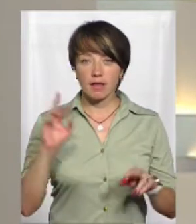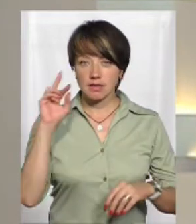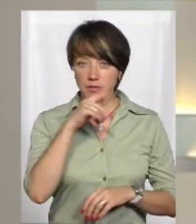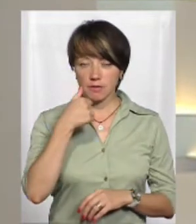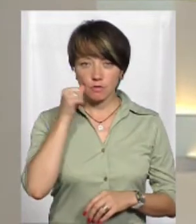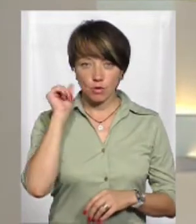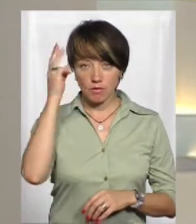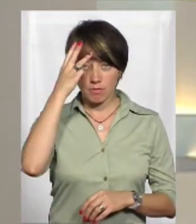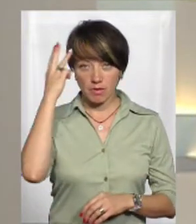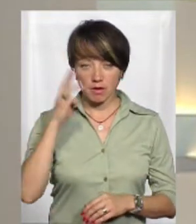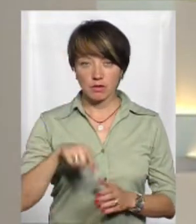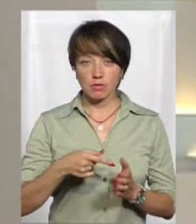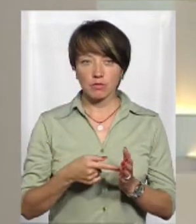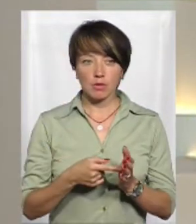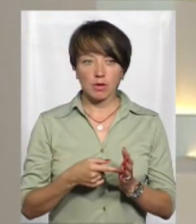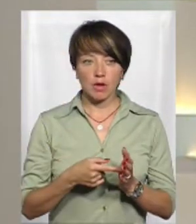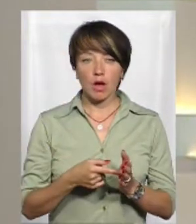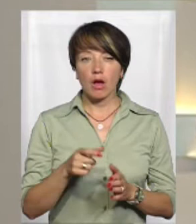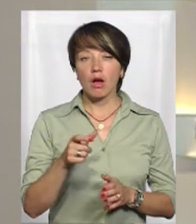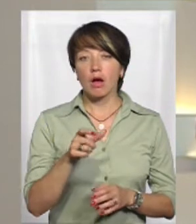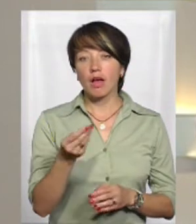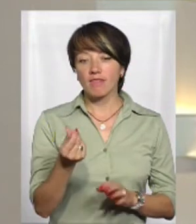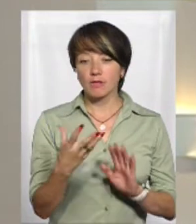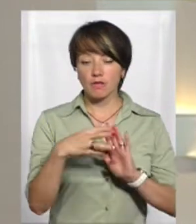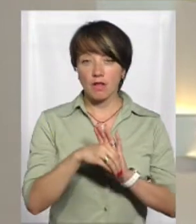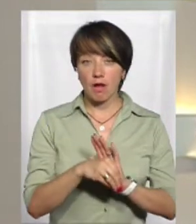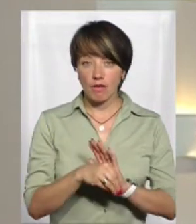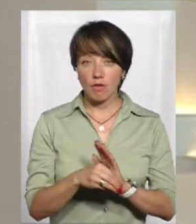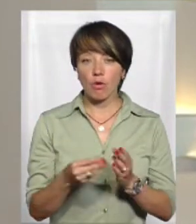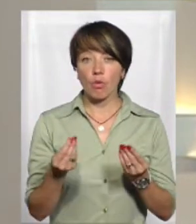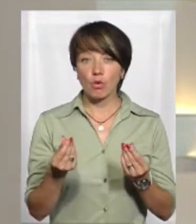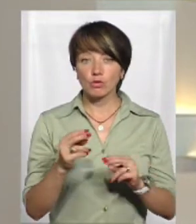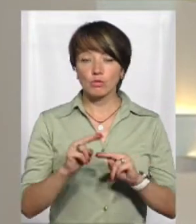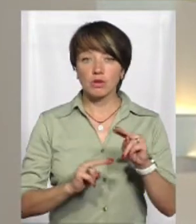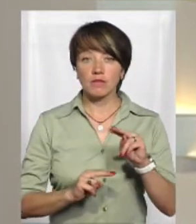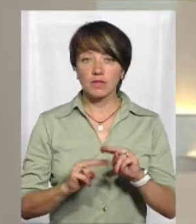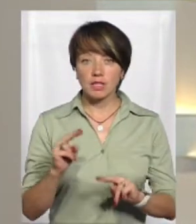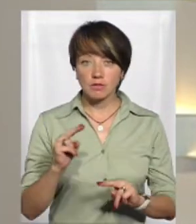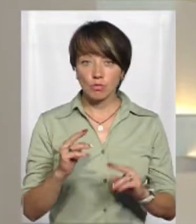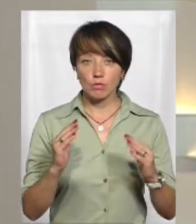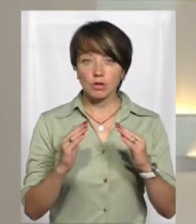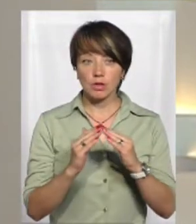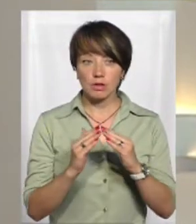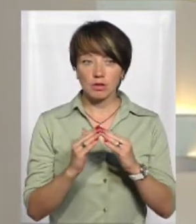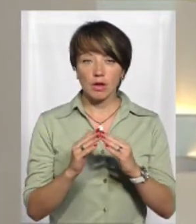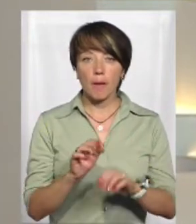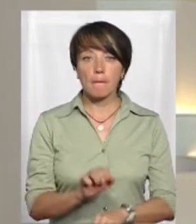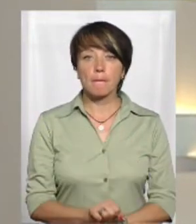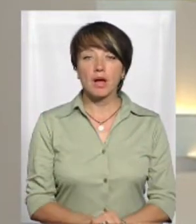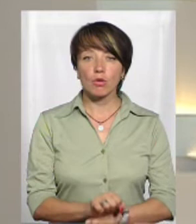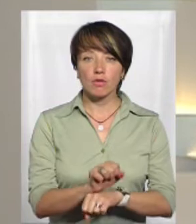Хмельницькому інвестори, які вклали кошти у будівництво багатоквартирного житлового будинку, пікетували міську